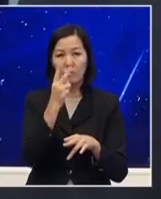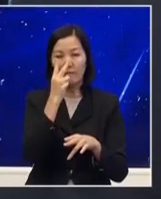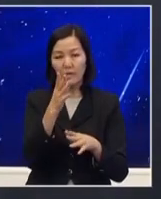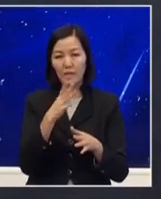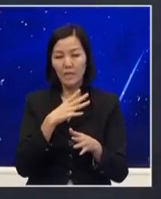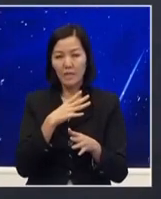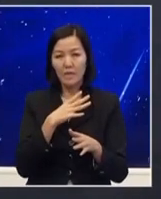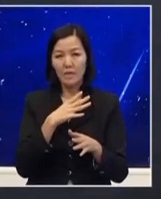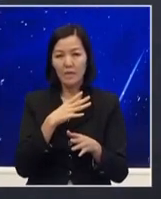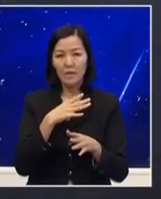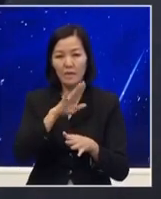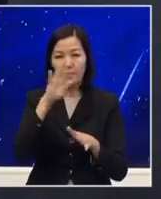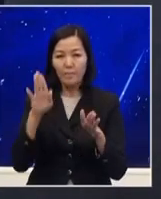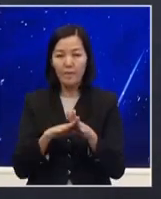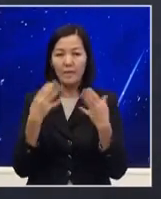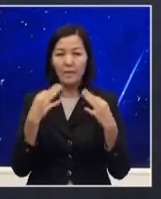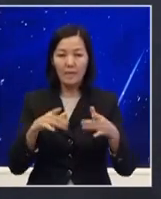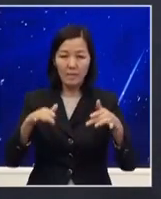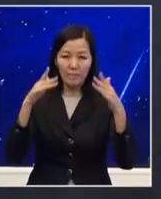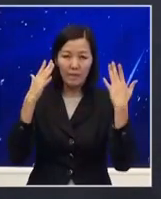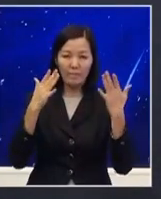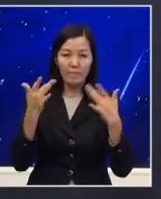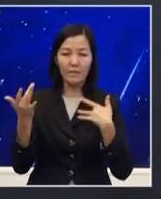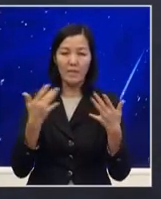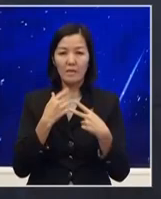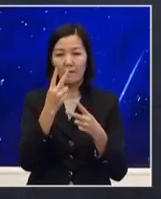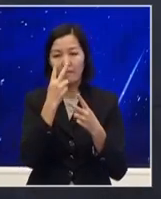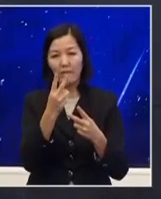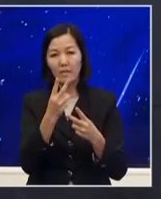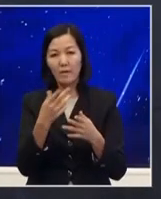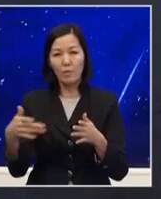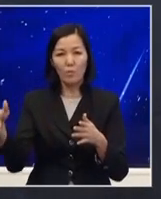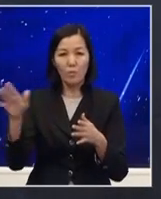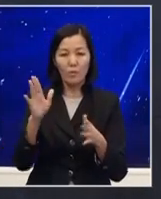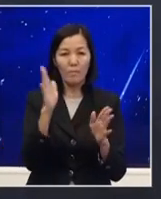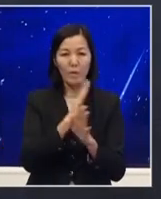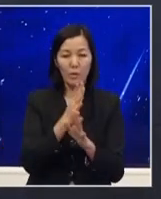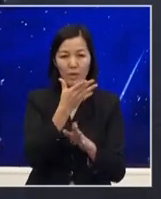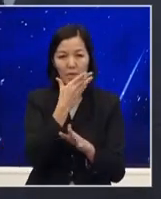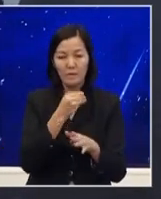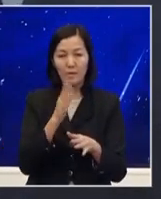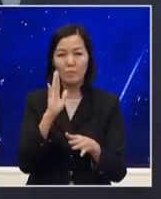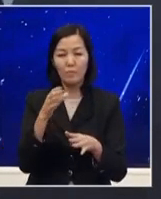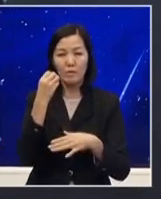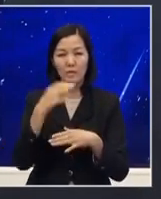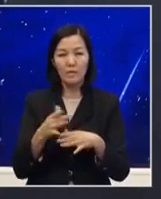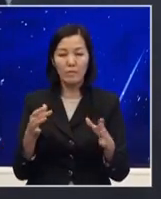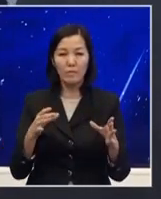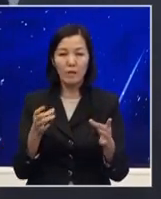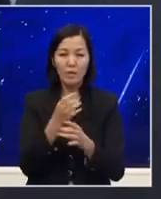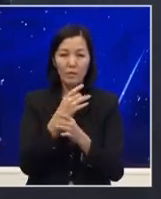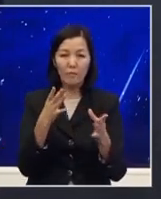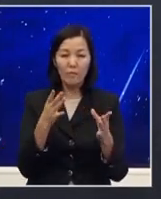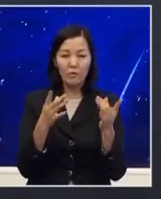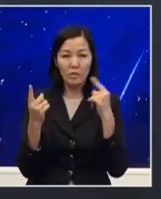городе Текели. Его окружают горы, это живописное место. Поэтому это будет одним из центров творчества, одним из